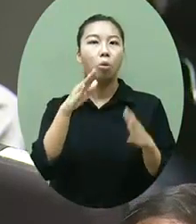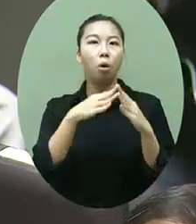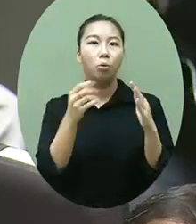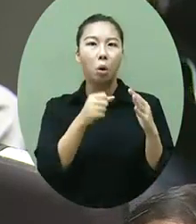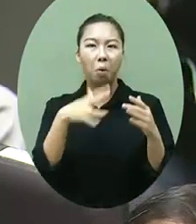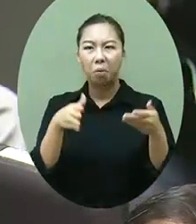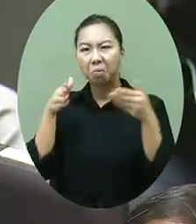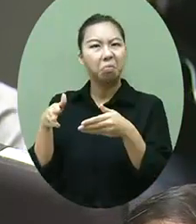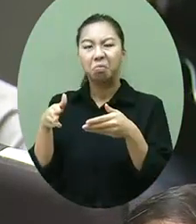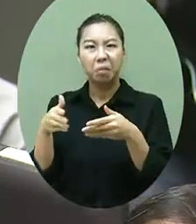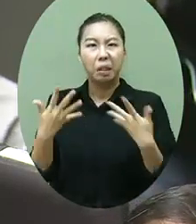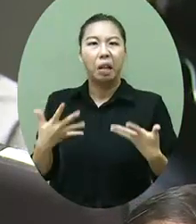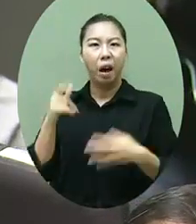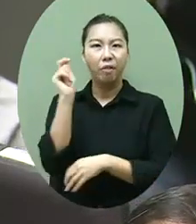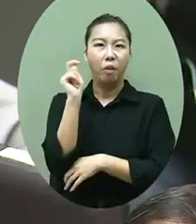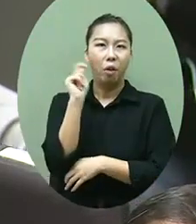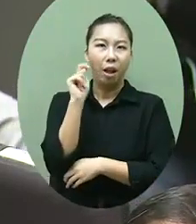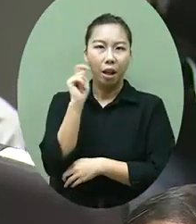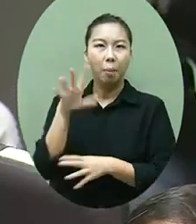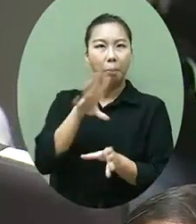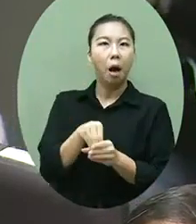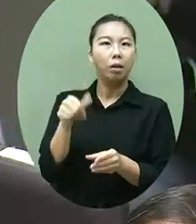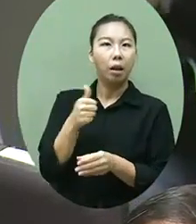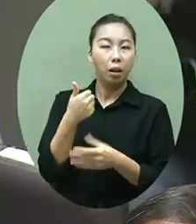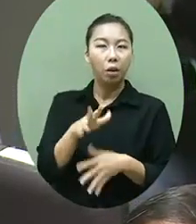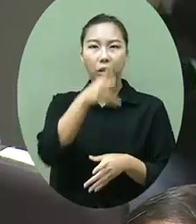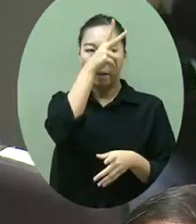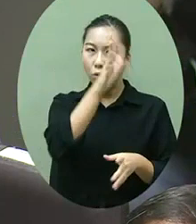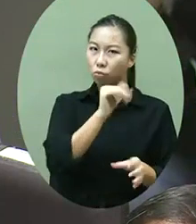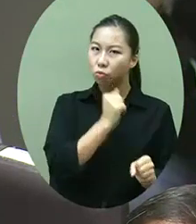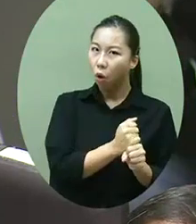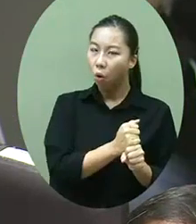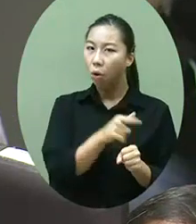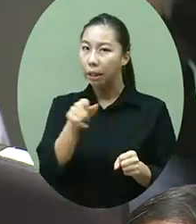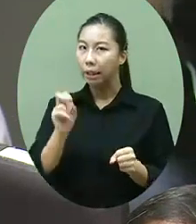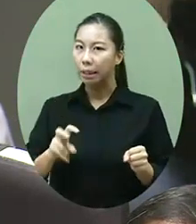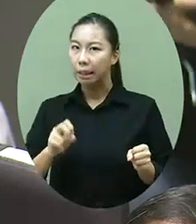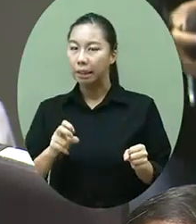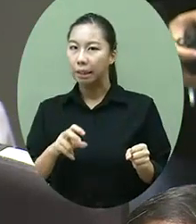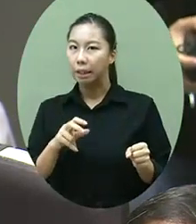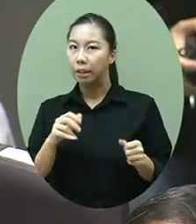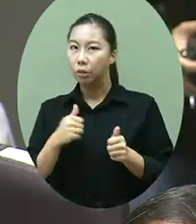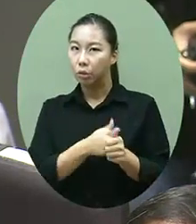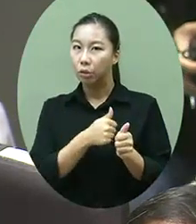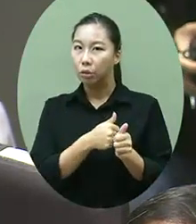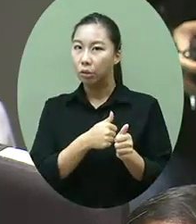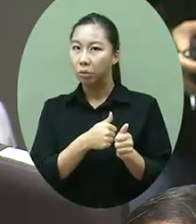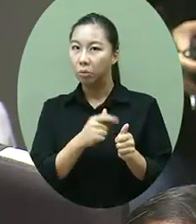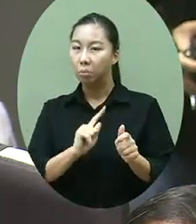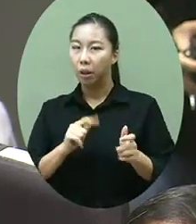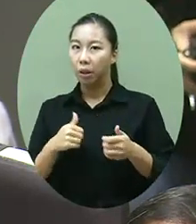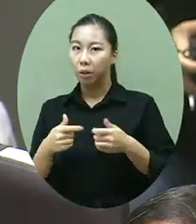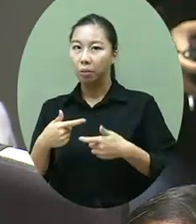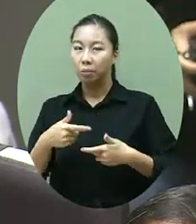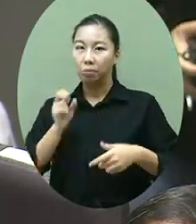個立場咧就係唔傾向做呢件事，因為現有嘅福利咧可能已經涵蓋到。政府唔做嘅話，你會跟初心啊，定係政府個主旋